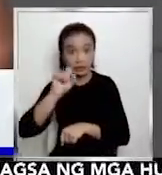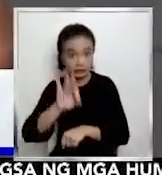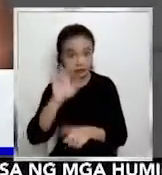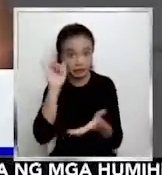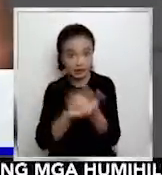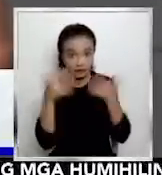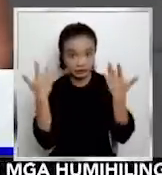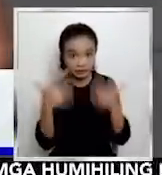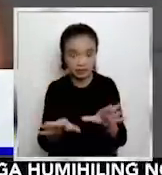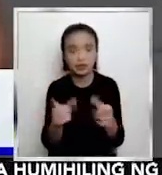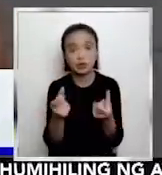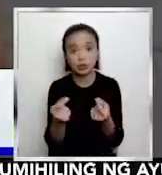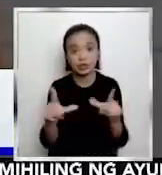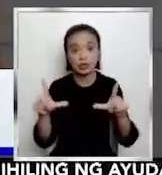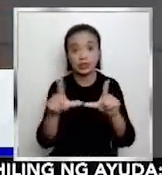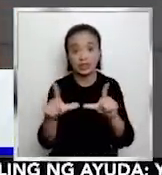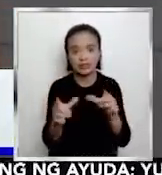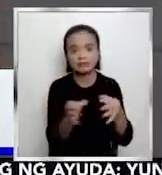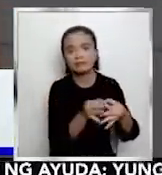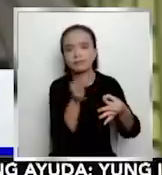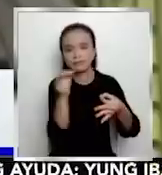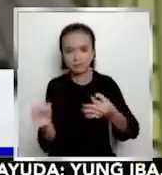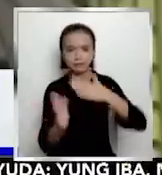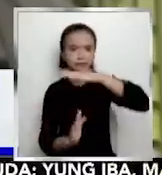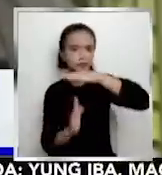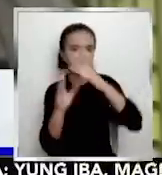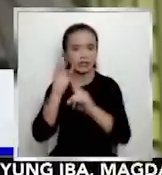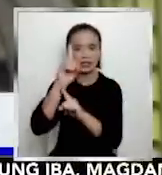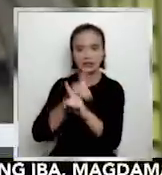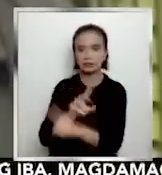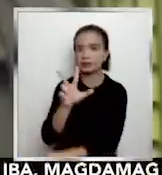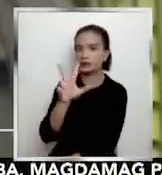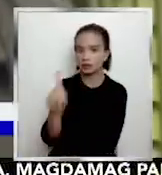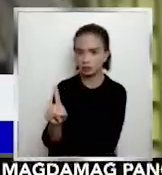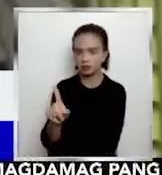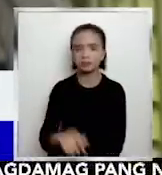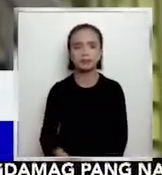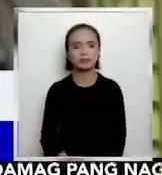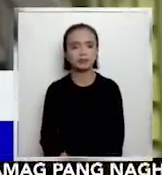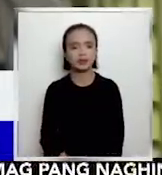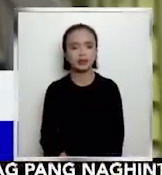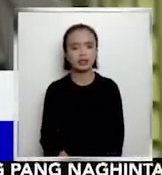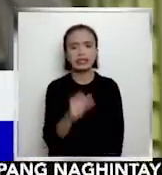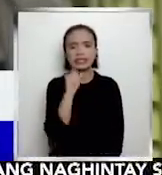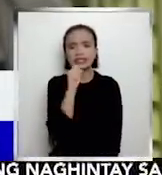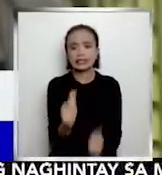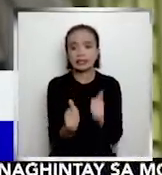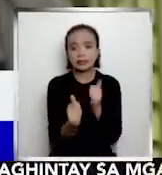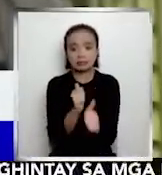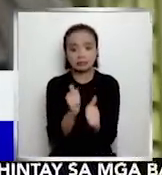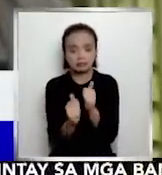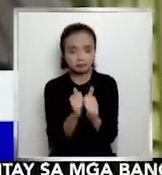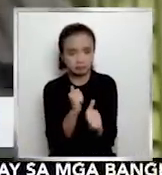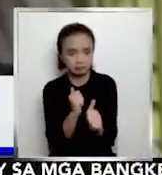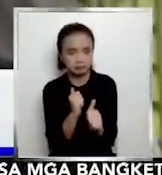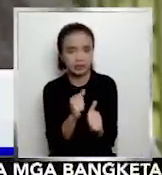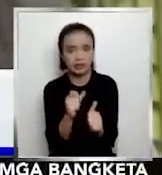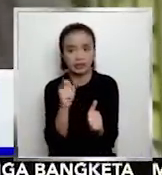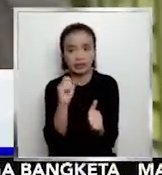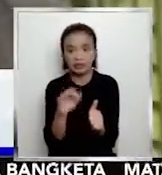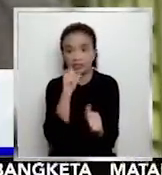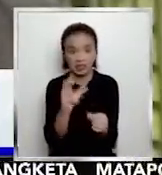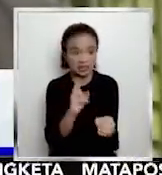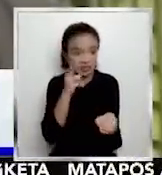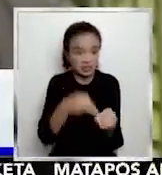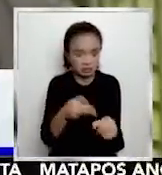ang prangkisang hawak nyo hanggang December 31. Hindi naman ibig sabihin na pagka sumali ka, ipapalit ka na